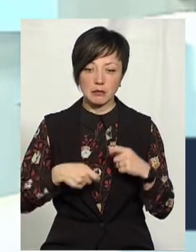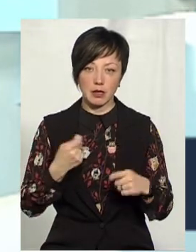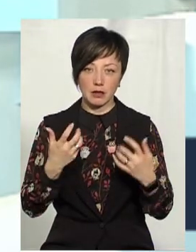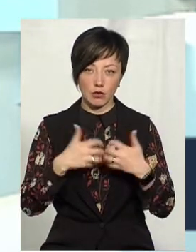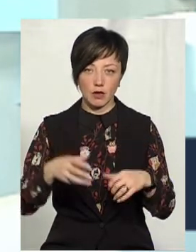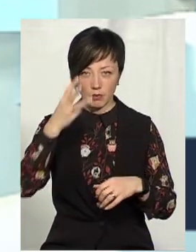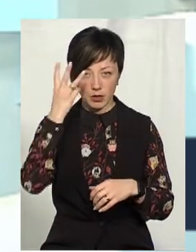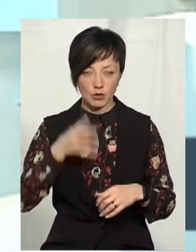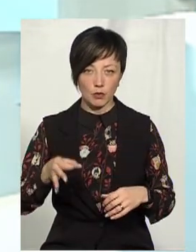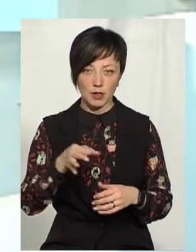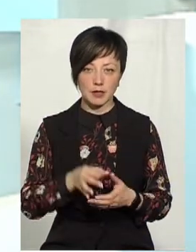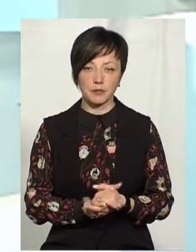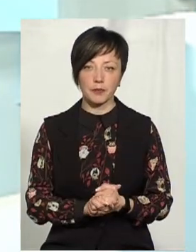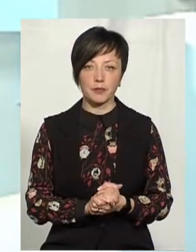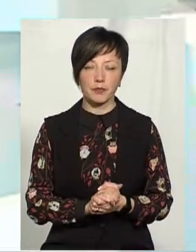саме Хмельницької області.